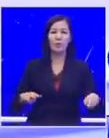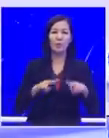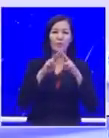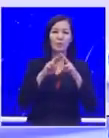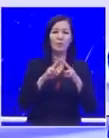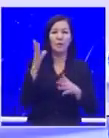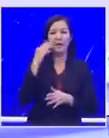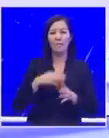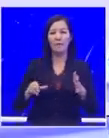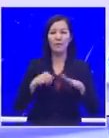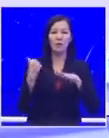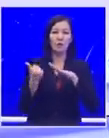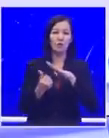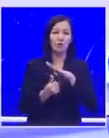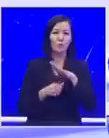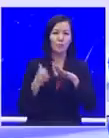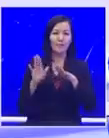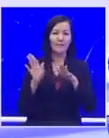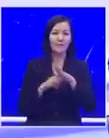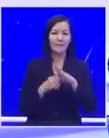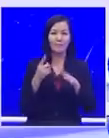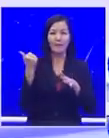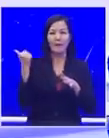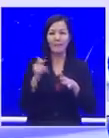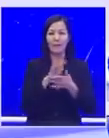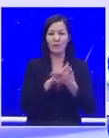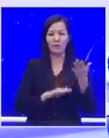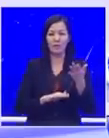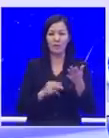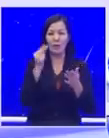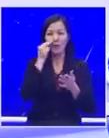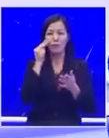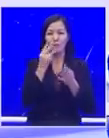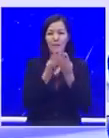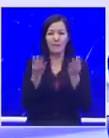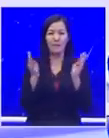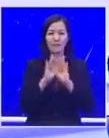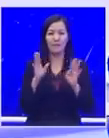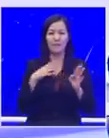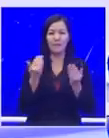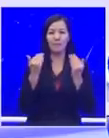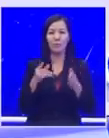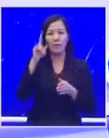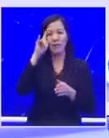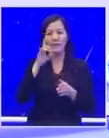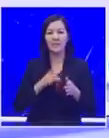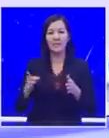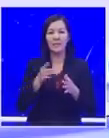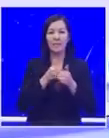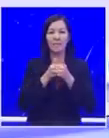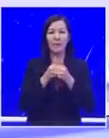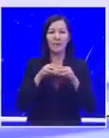Нұрсұлтан мен Алматыда жұмыссыз режим бір аптаға ұзартылды, Шымкентте карантин енгізілді. Бұл туралы бүгін Қазақстан